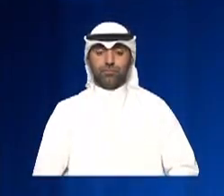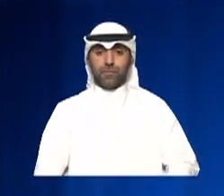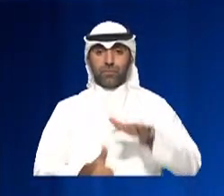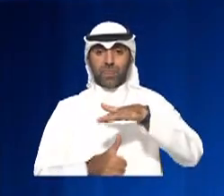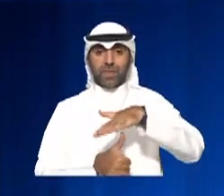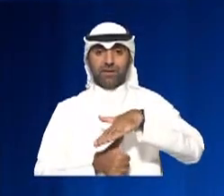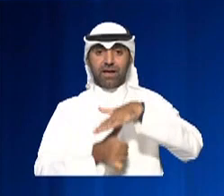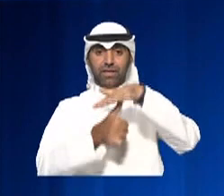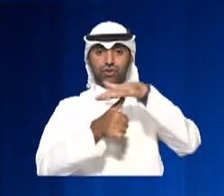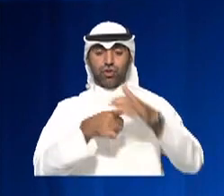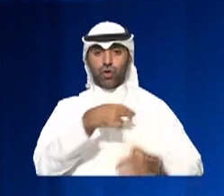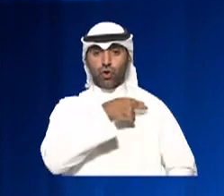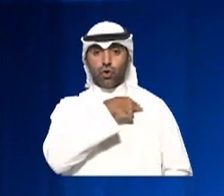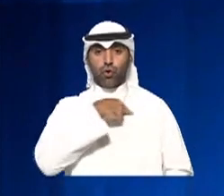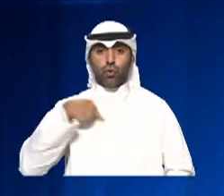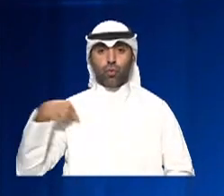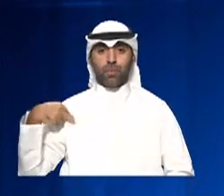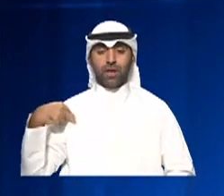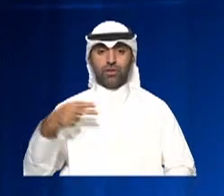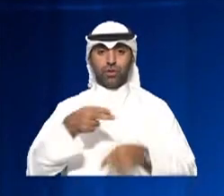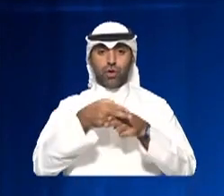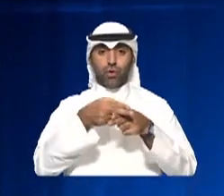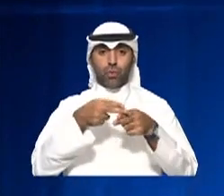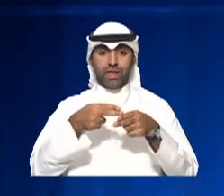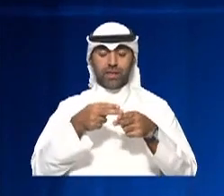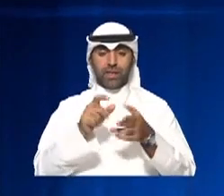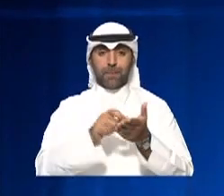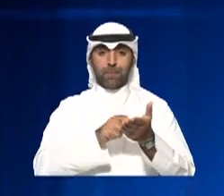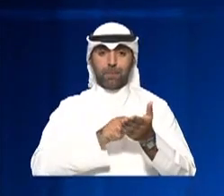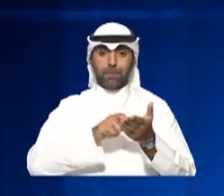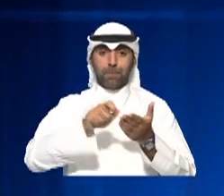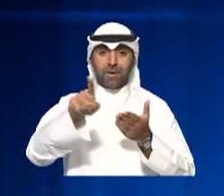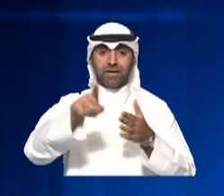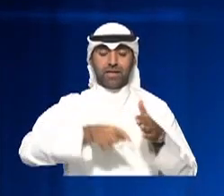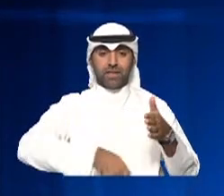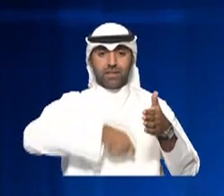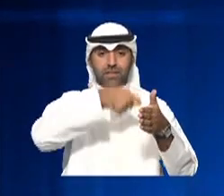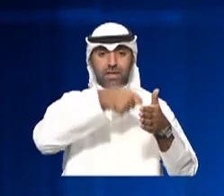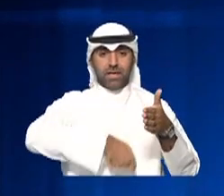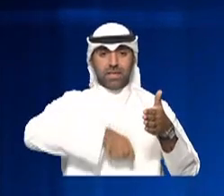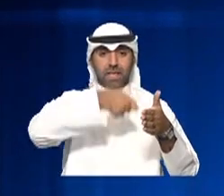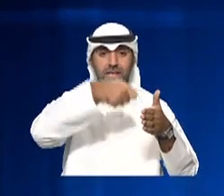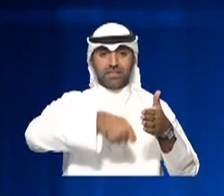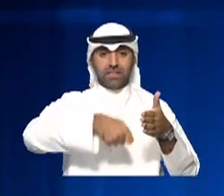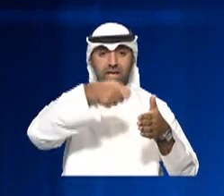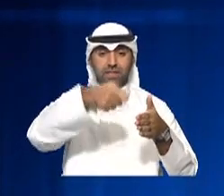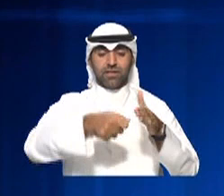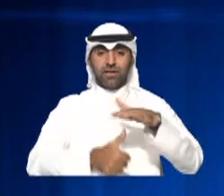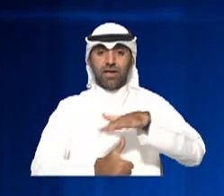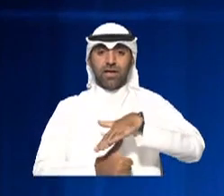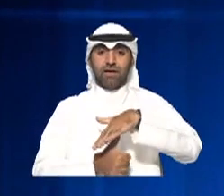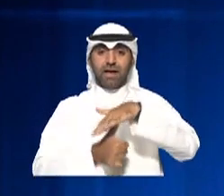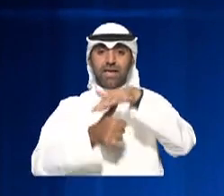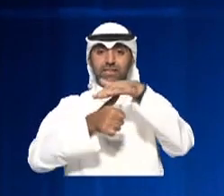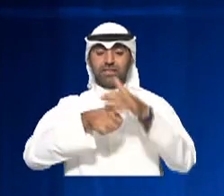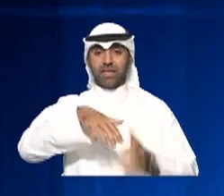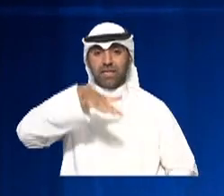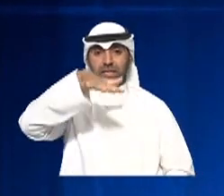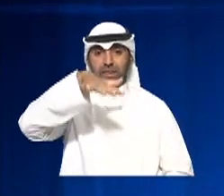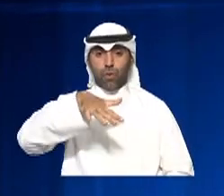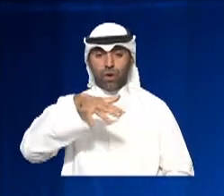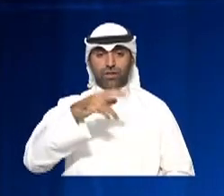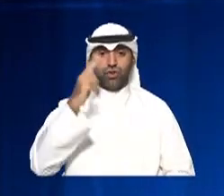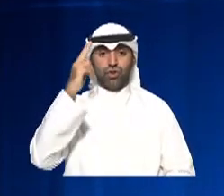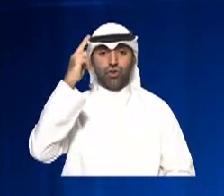بعث سمو الشيخ أحمد نواف الأحمد الصباح رئيس مجلس الوزراء حفظه الله ببرقية تعزية إلى خادم الحرمين الشريفين